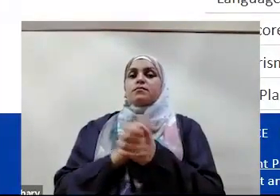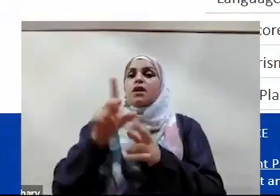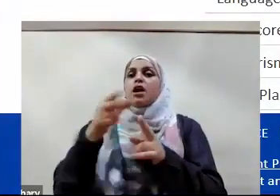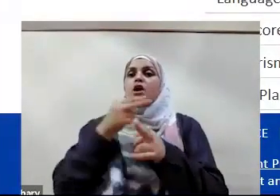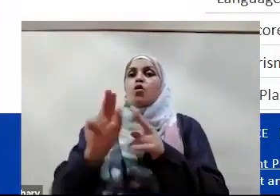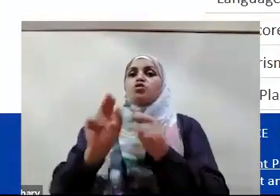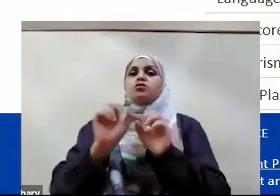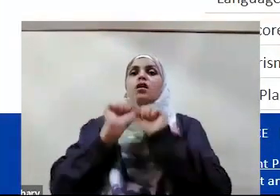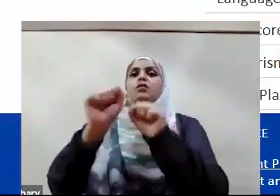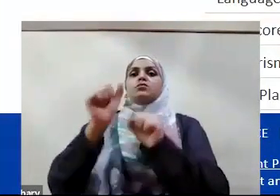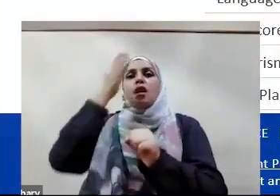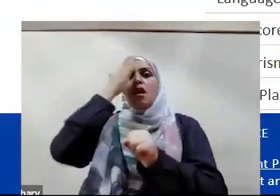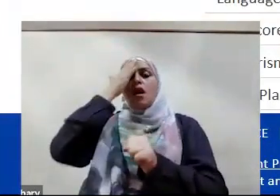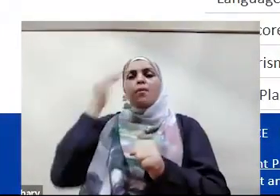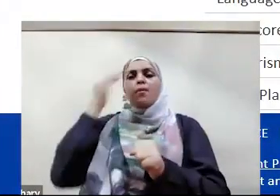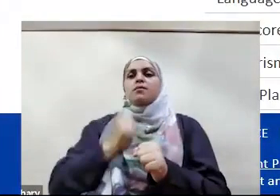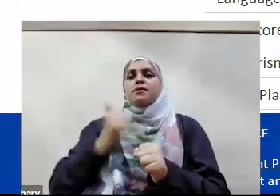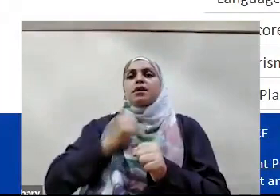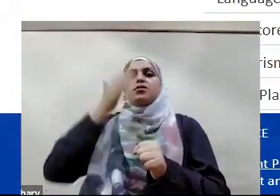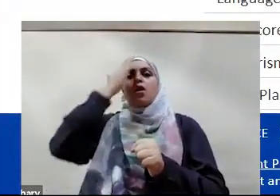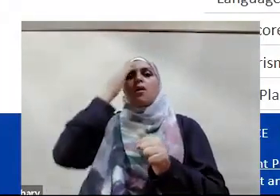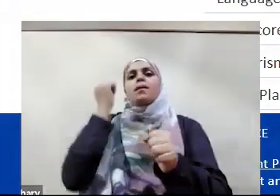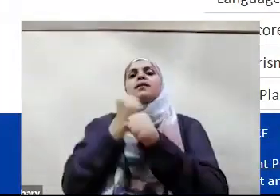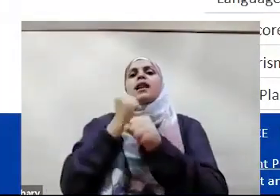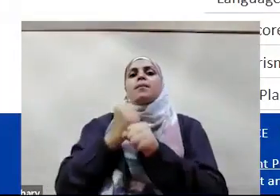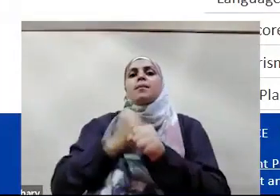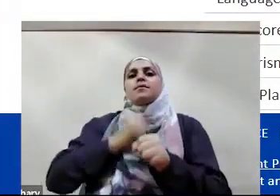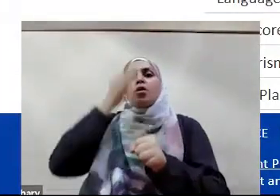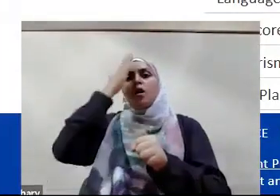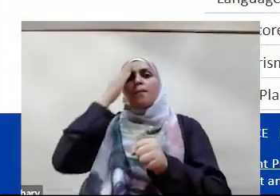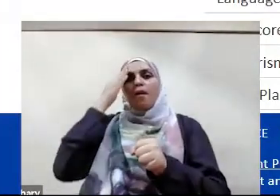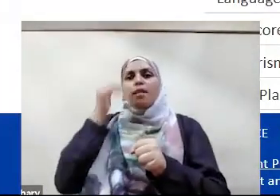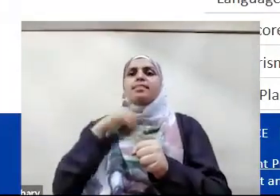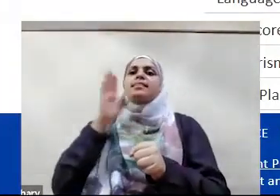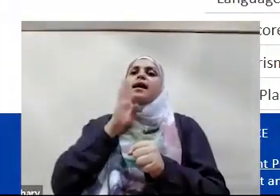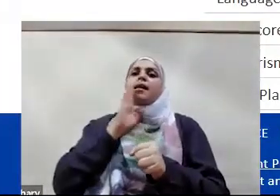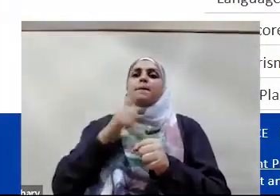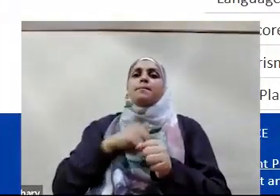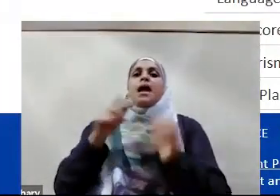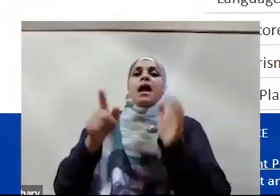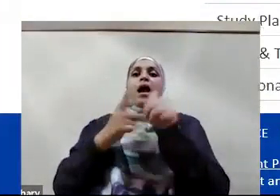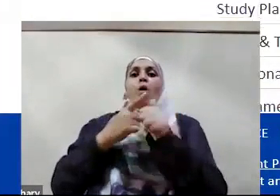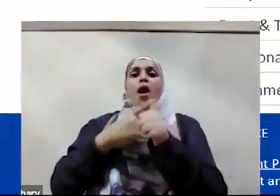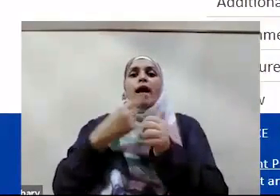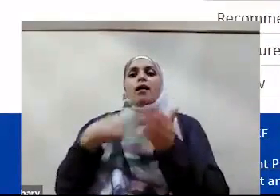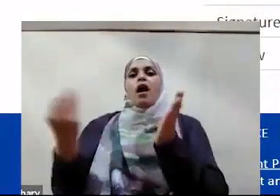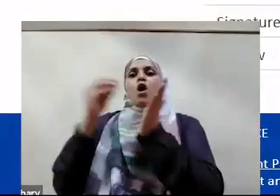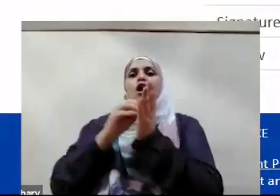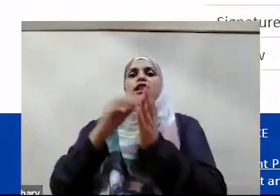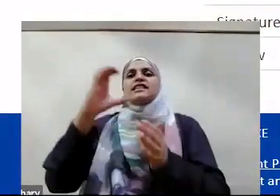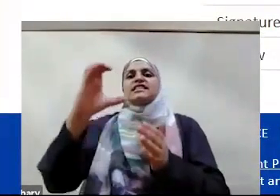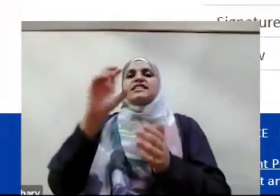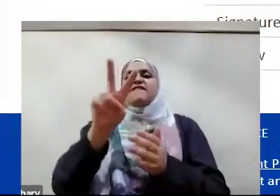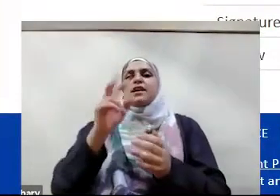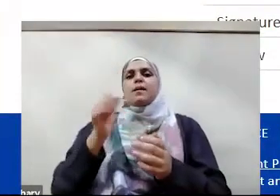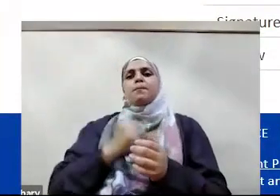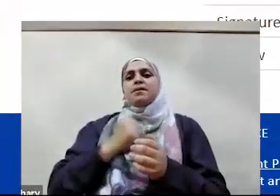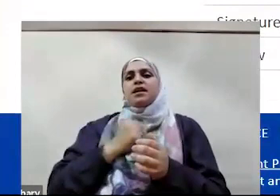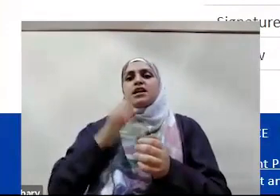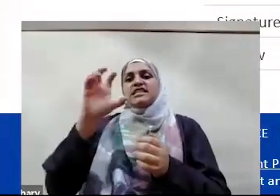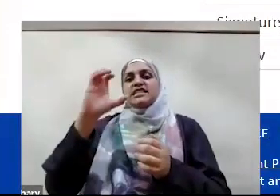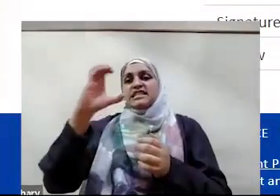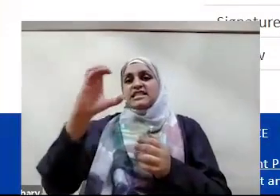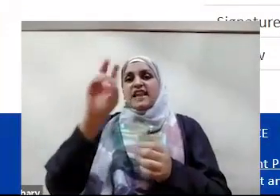الخبرات الأكاديمية والمهنية بتاعتي. أول حاجة ببتدي بأن أنا أحط السي في بتاعي أو السيرة الذاتية بتاعتي.